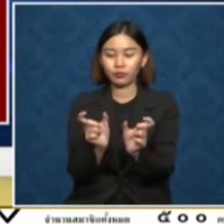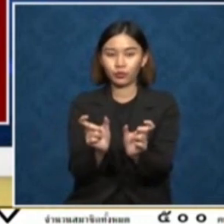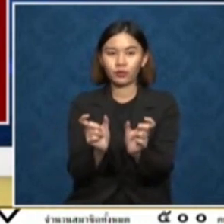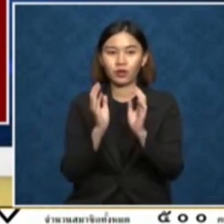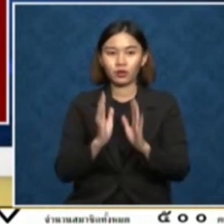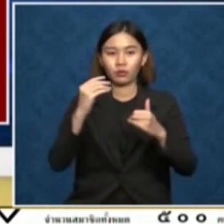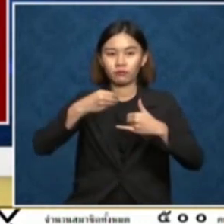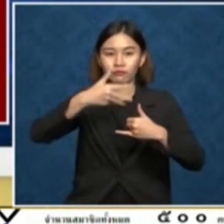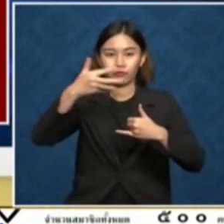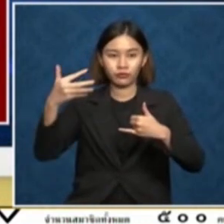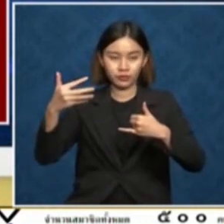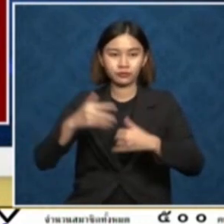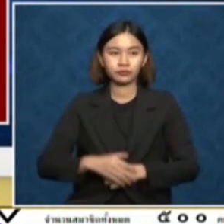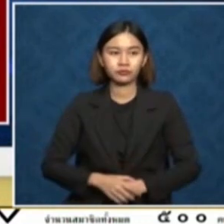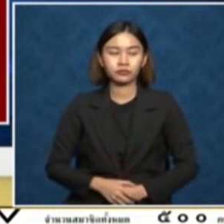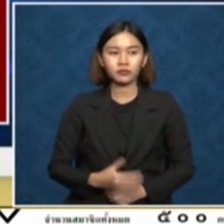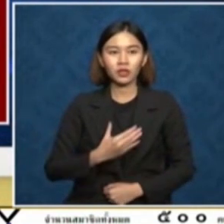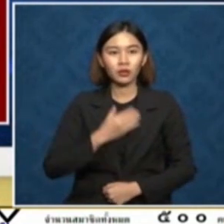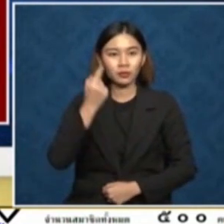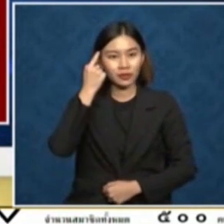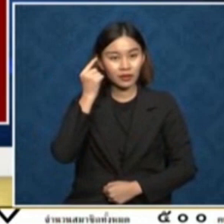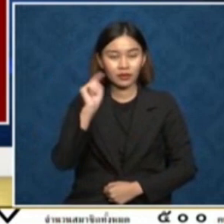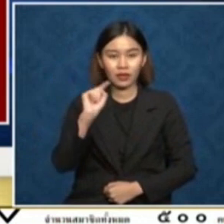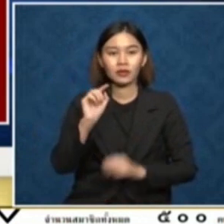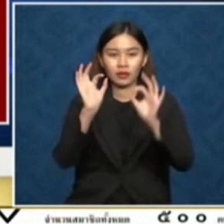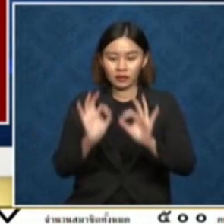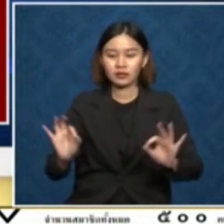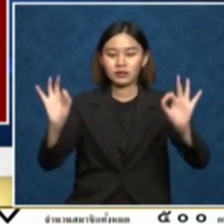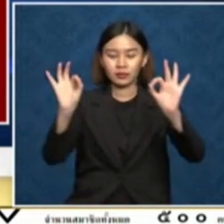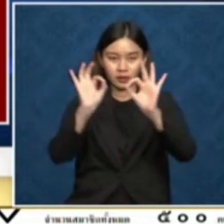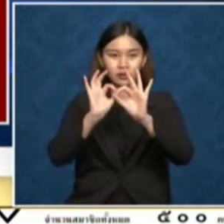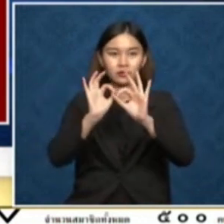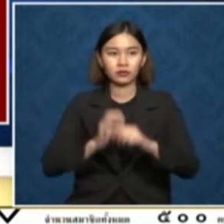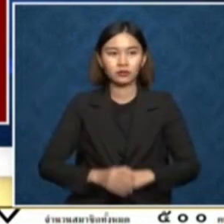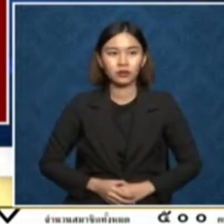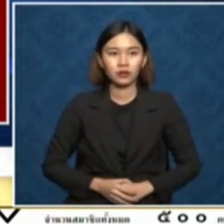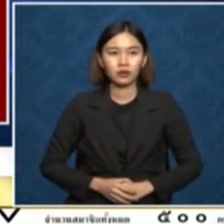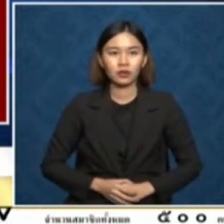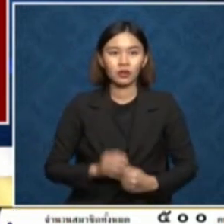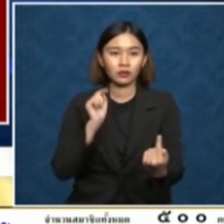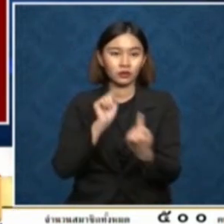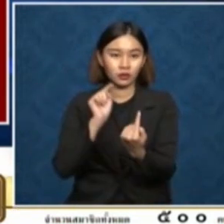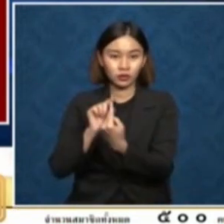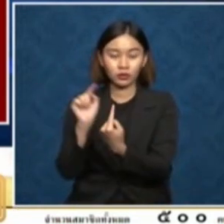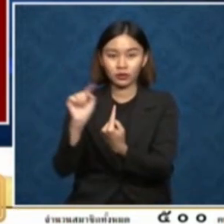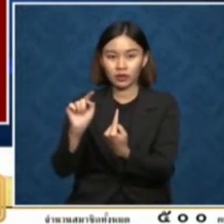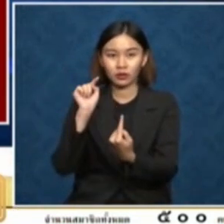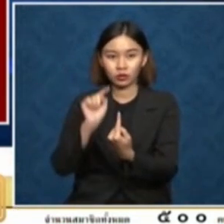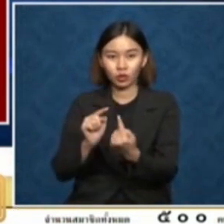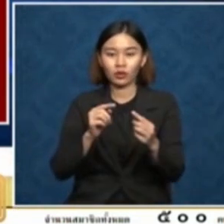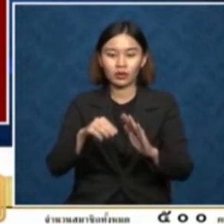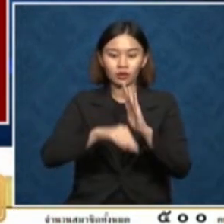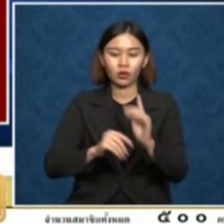นี้ขอสไลด์ขึ้นด้วยนะครับท่านประธานครับในส่วนของการรับรองเพศคำนำหน้าน